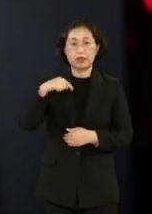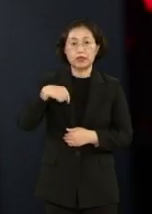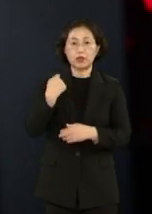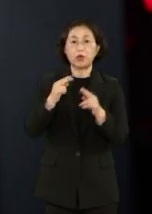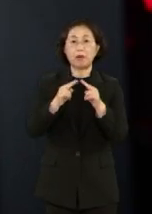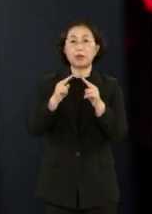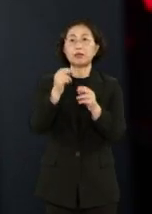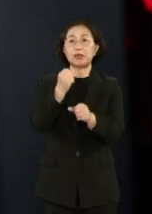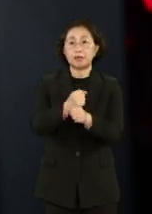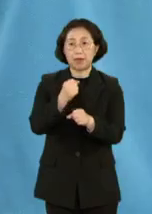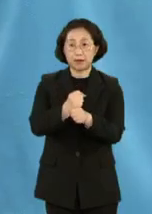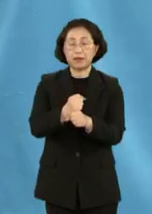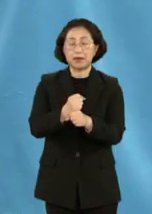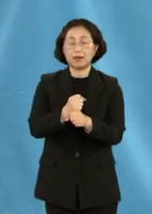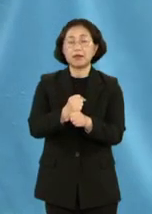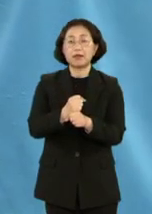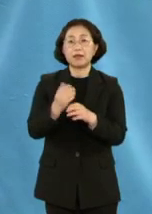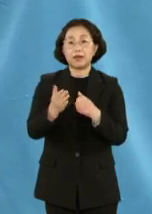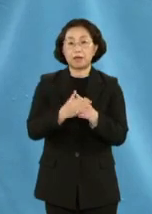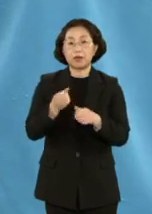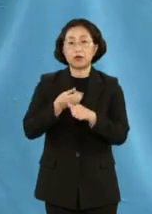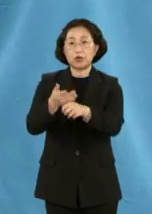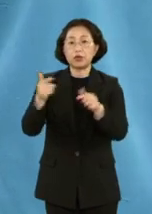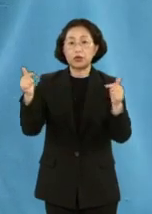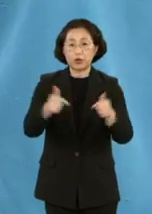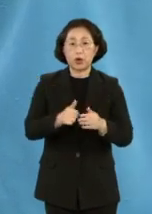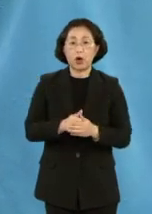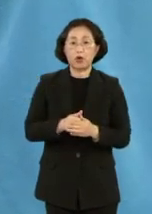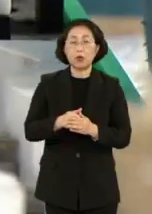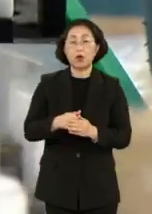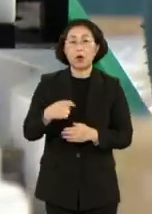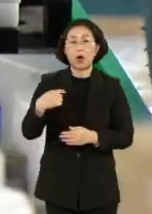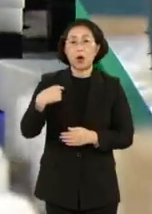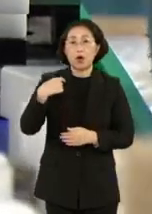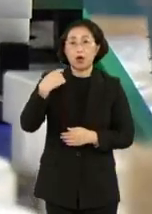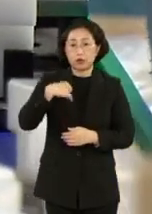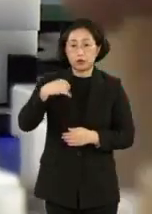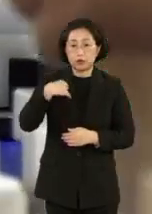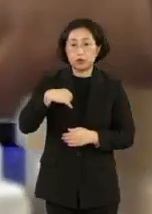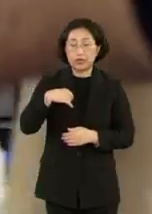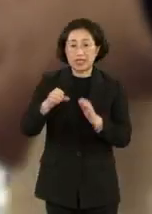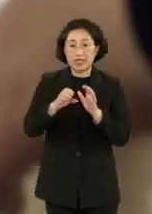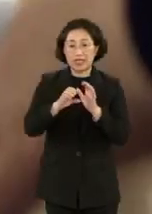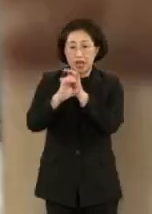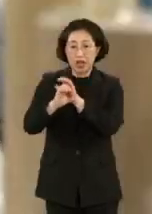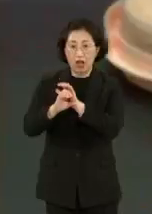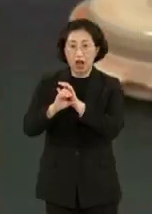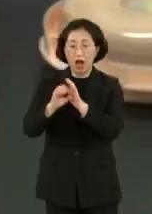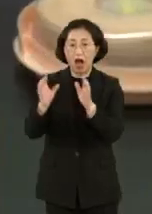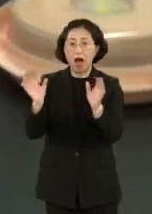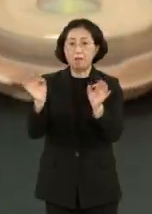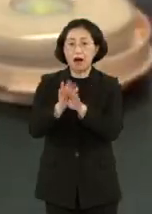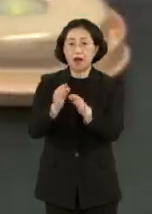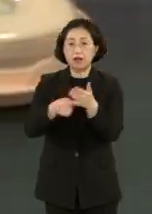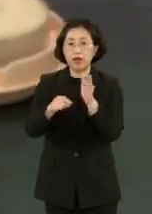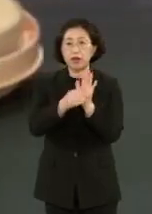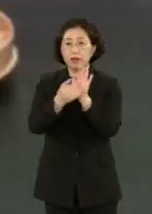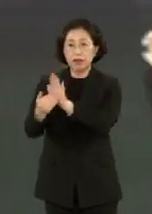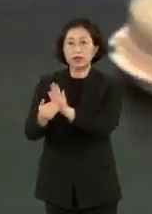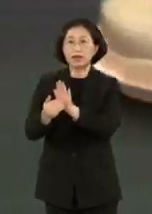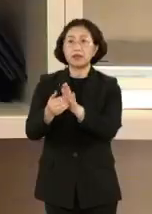주 원인입니다. 여기에 중국의 제로 코로나 봉쇄의 영향으로 화장품 등의 소비재 수출 감소가